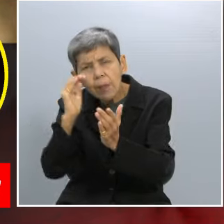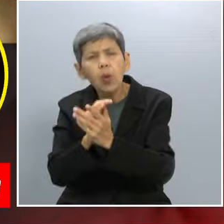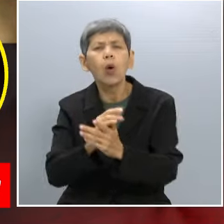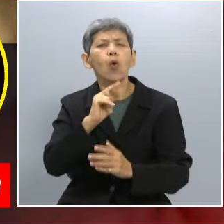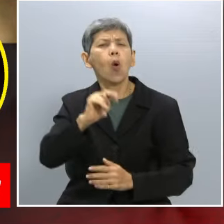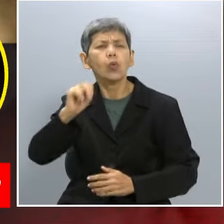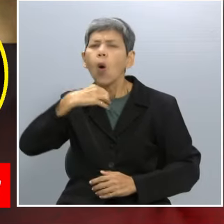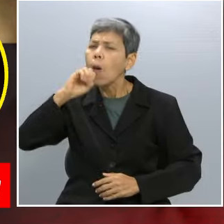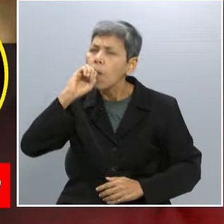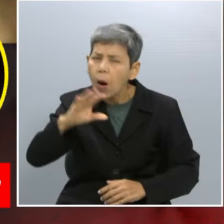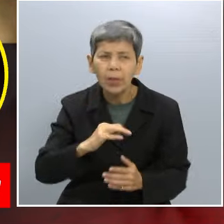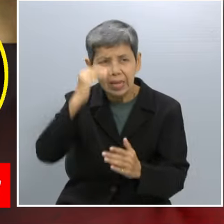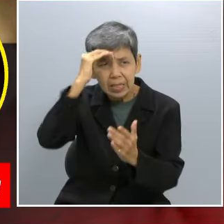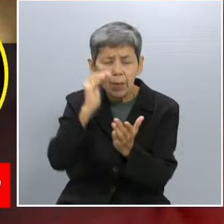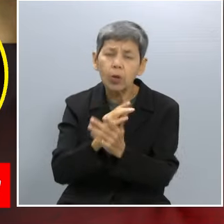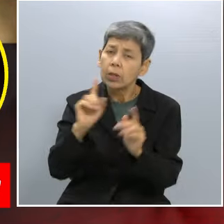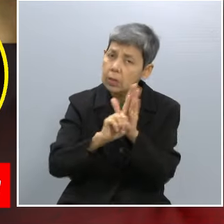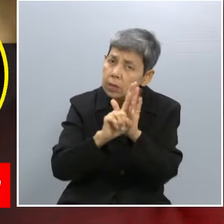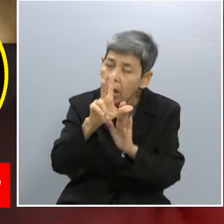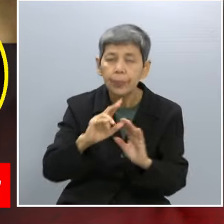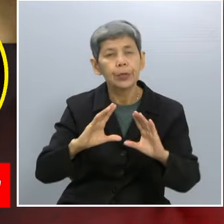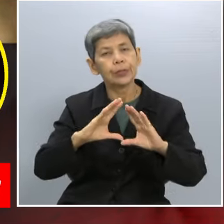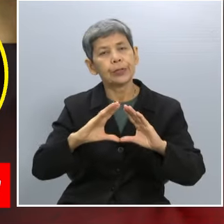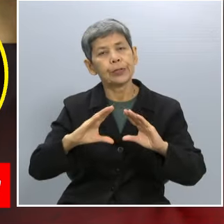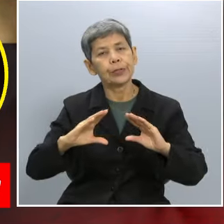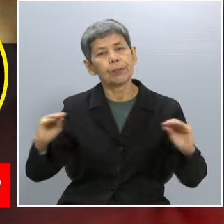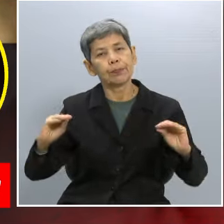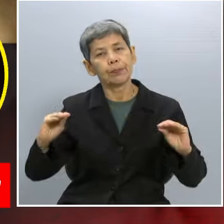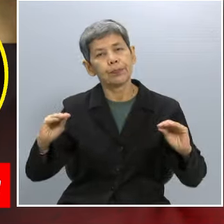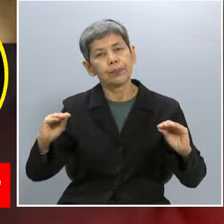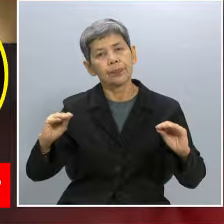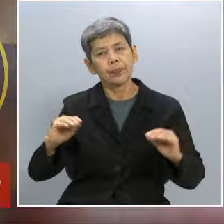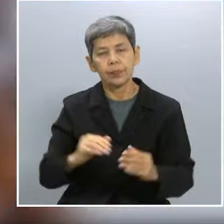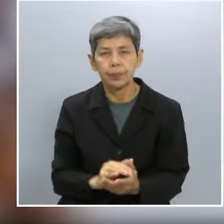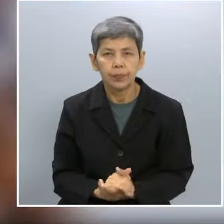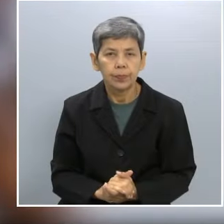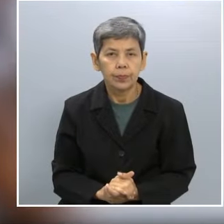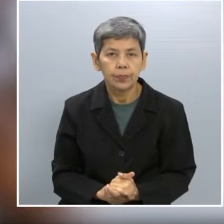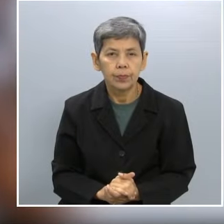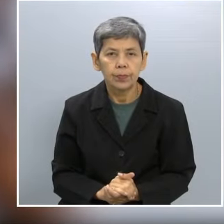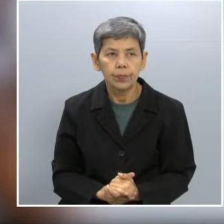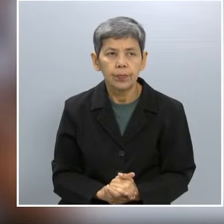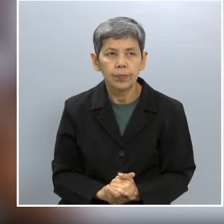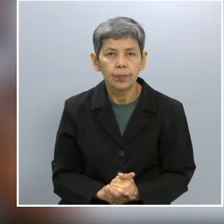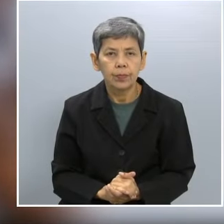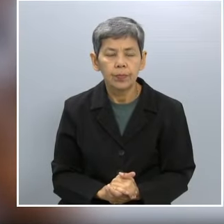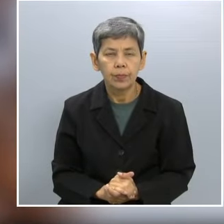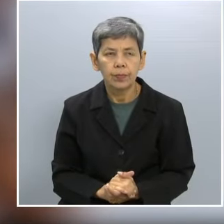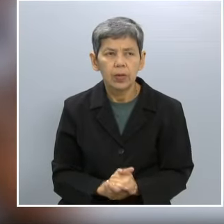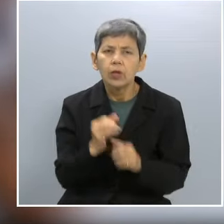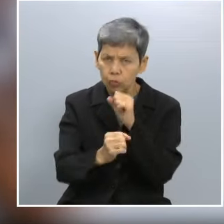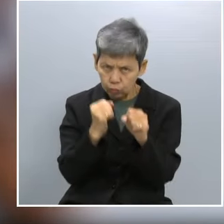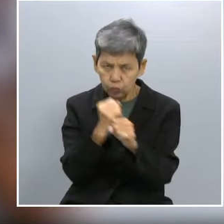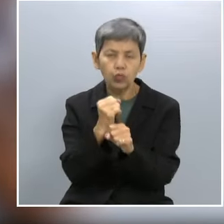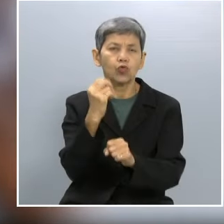นนทบุรีแจ้งความแล้ว 3ครั้งคดีไม่คืบอืประมาณกี่ปีแล้ว 2ปี